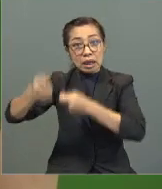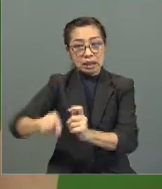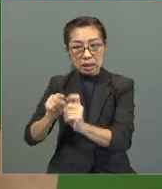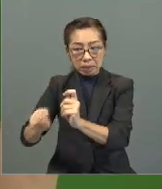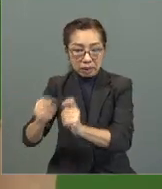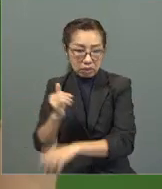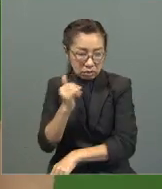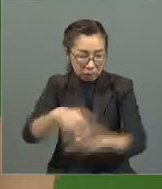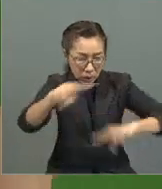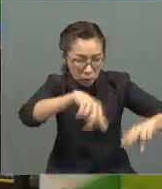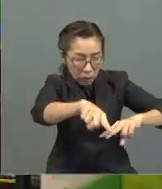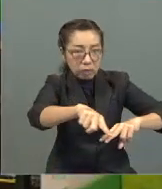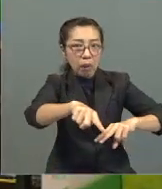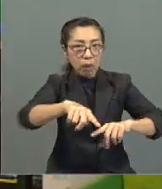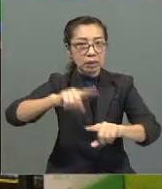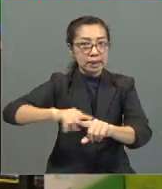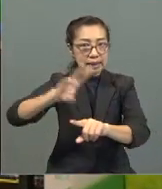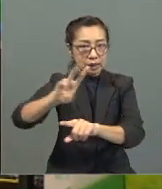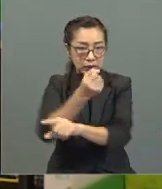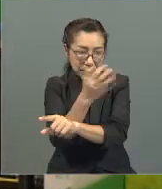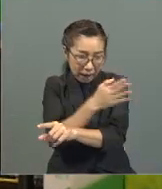มิถุนายนเพื่อให้เจ้าหน้าที่เกษตรอำเภอตรวจสอบการเพาะปลูกได้ทันกำหนดวันที่15กรกฎาคมจากนั้นจะได้